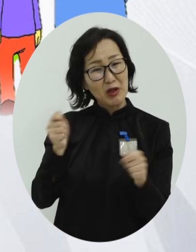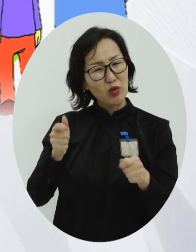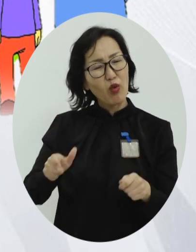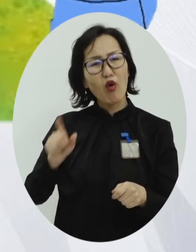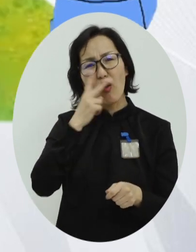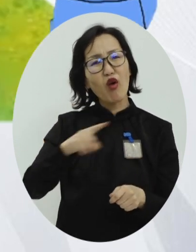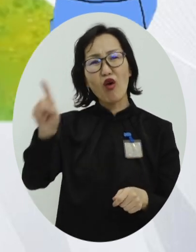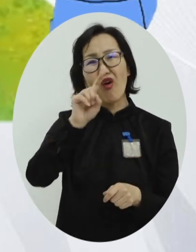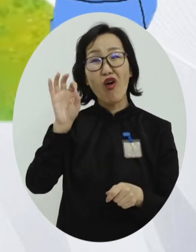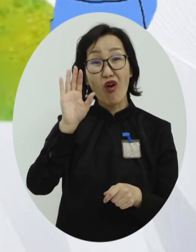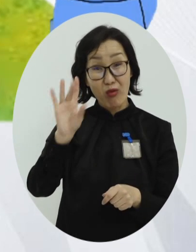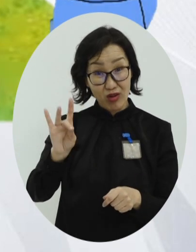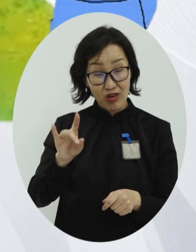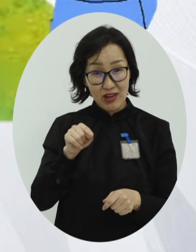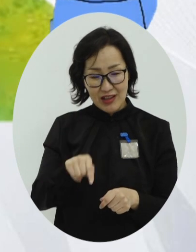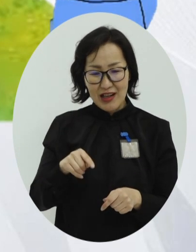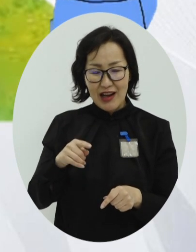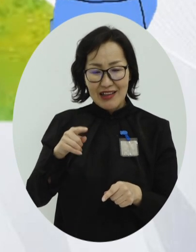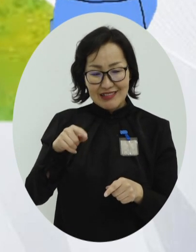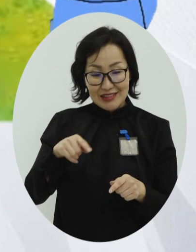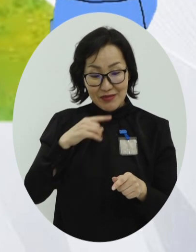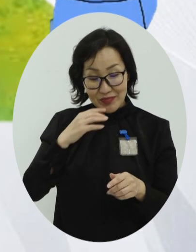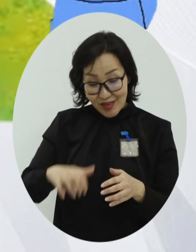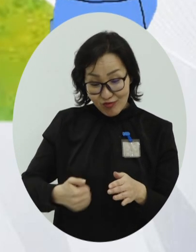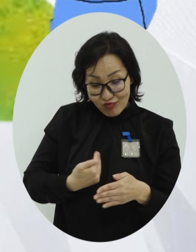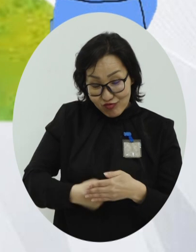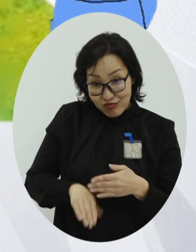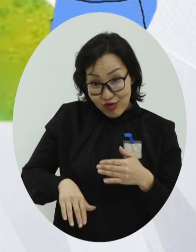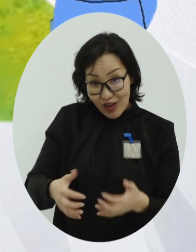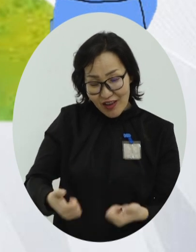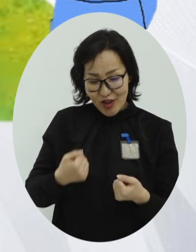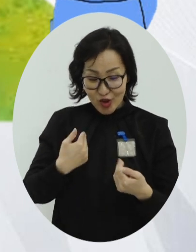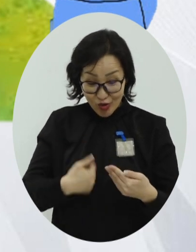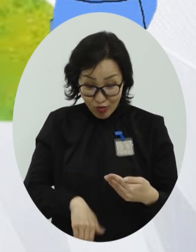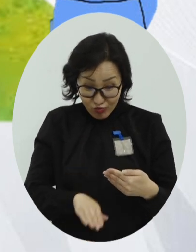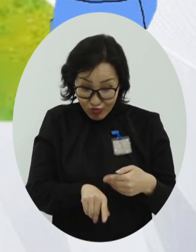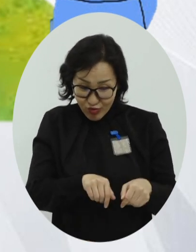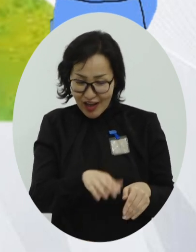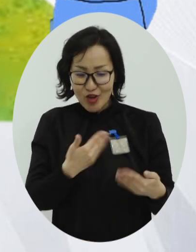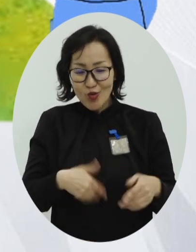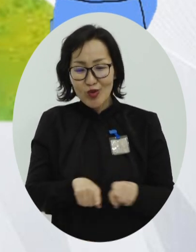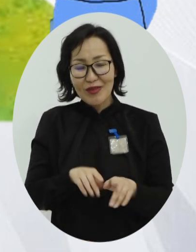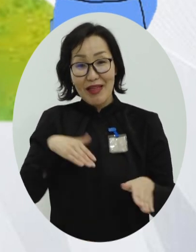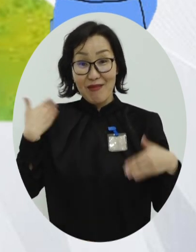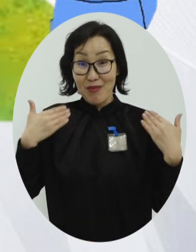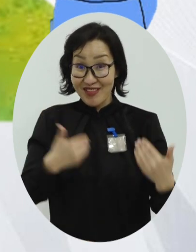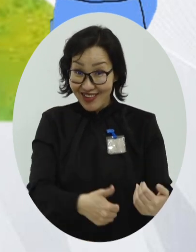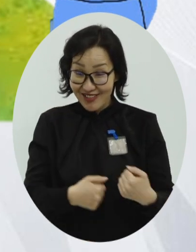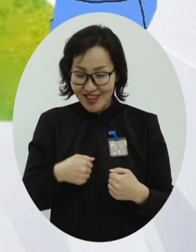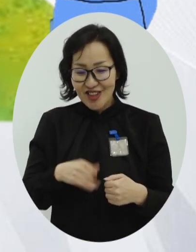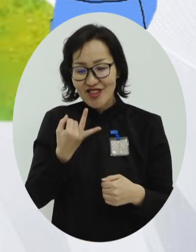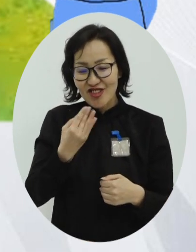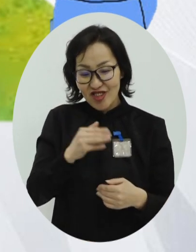ховор. Тэр хавар болгон ялх төл хүлээж авхаараа шинэ хүүхдтэй болсон мэт баярлна. Зарим эрт